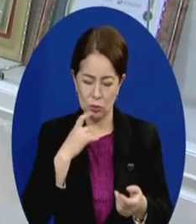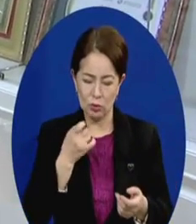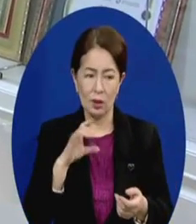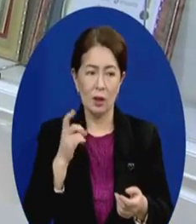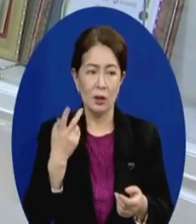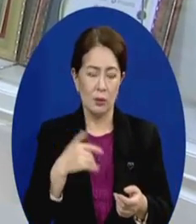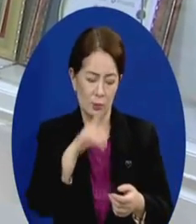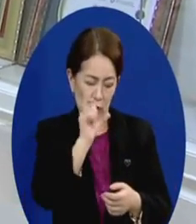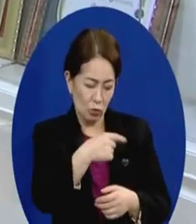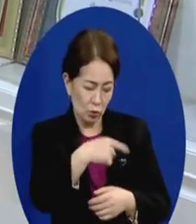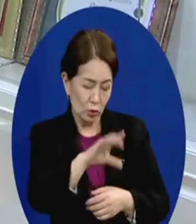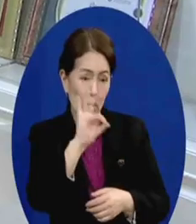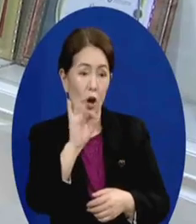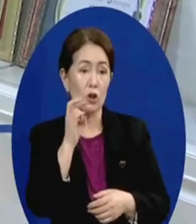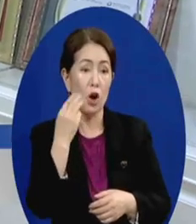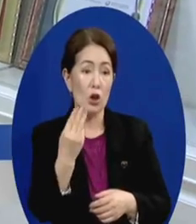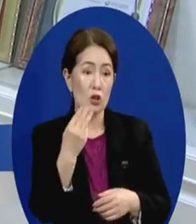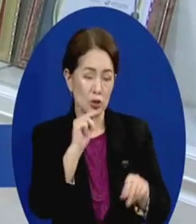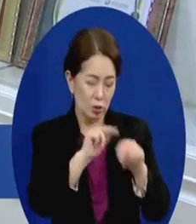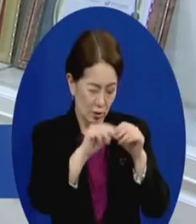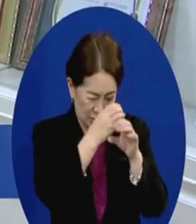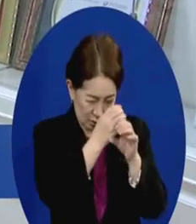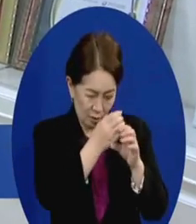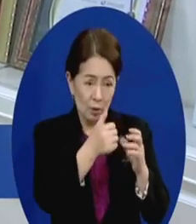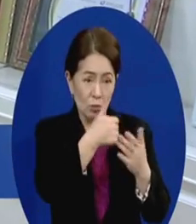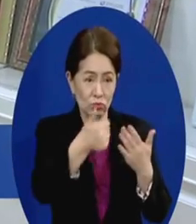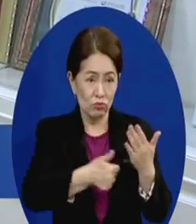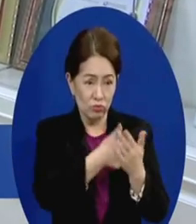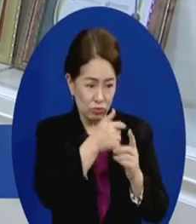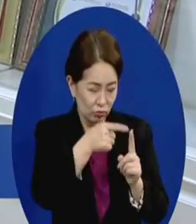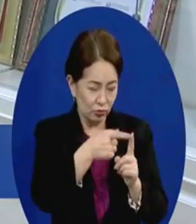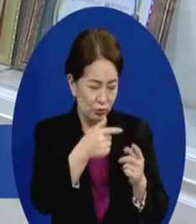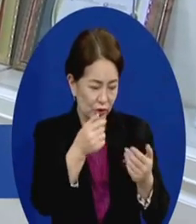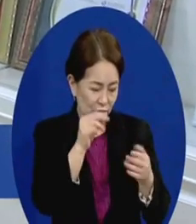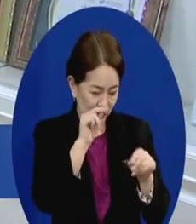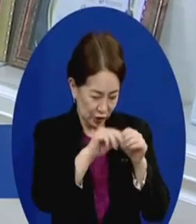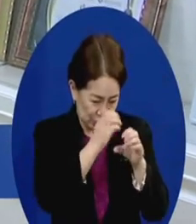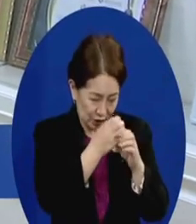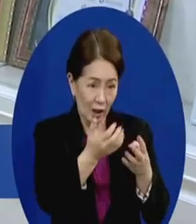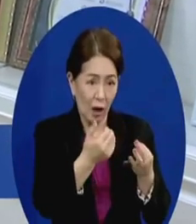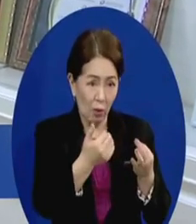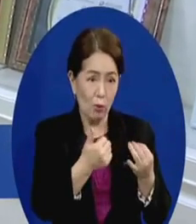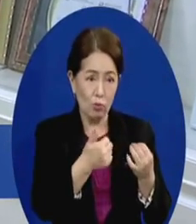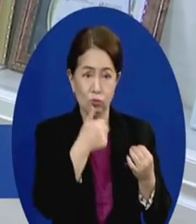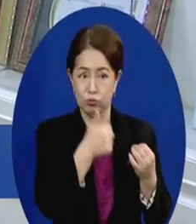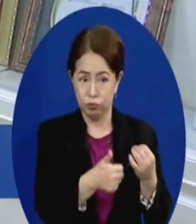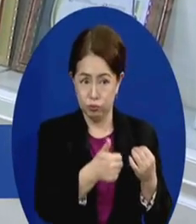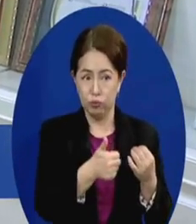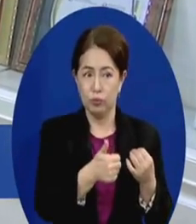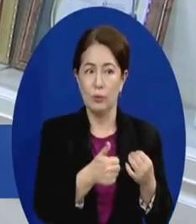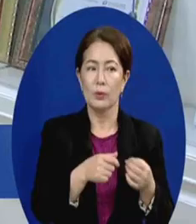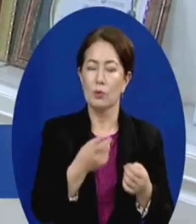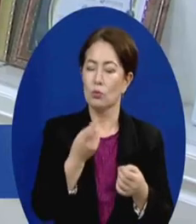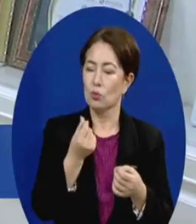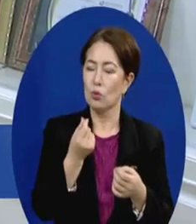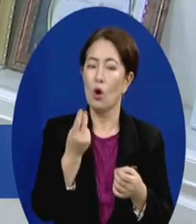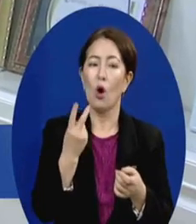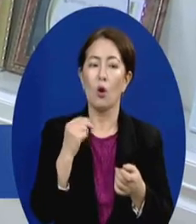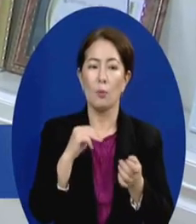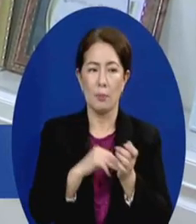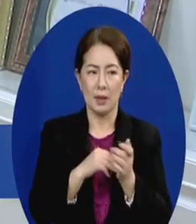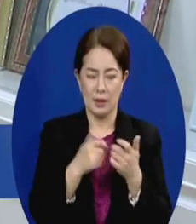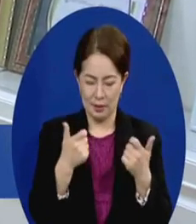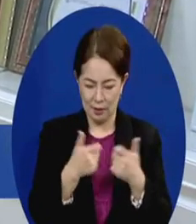хүний оншиг тогтоож эмчлэхийн тулд бол бүрэн дүрэн өөртөө шаардлагатай шинжилгээнүүдийг авч байгаа. За тэгээд ингэхэд 20,000